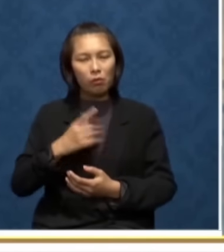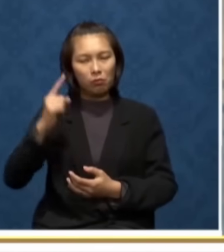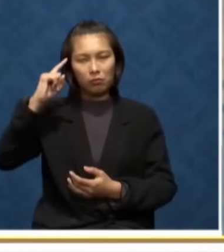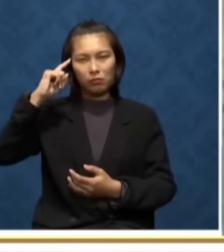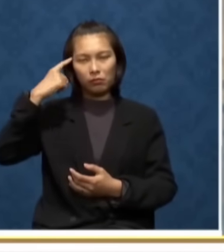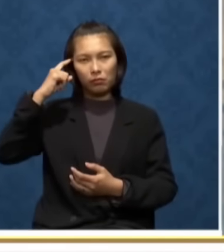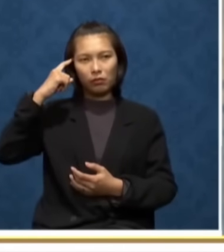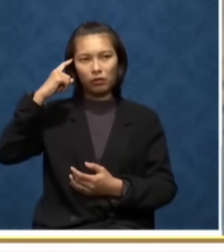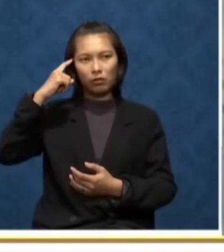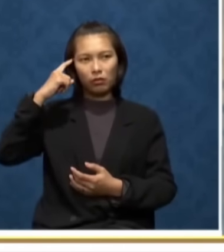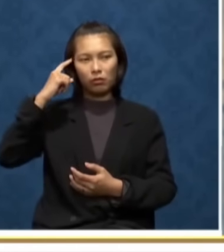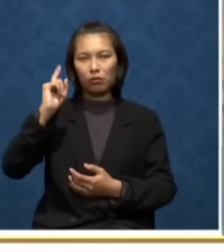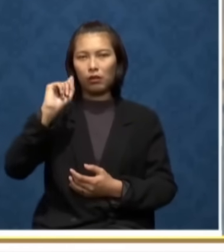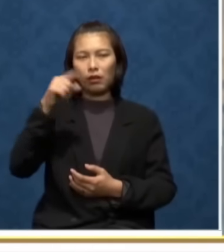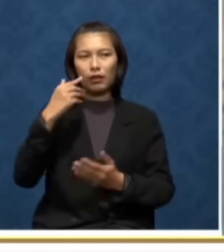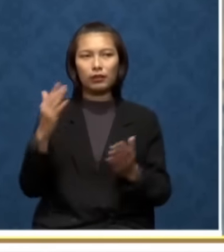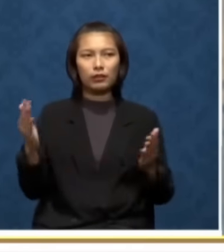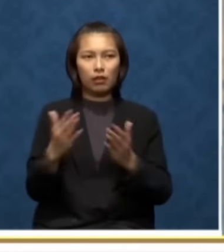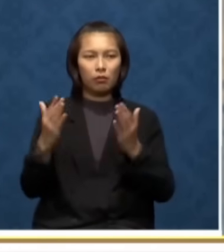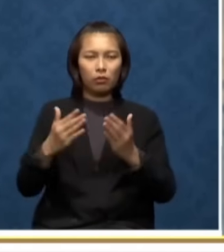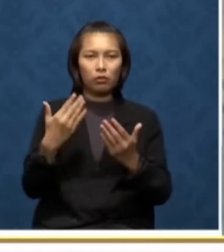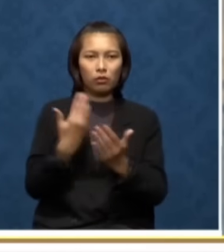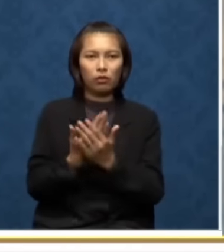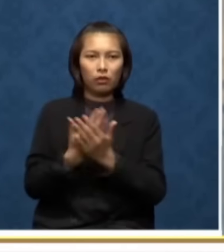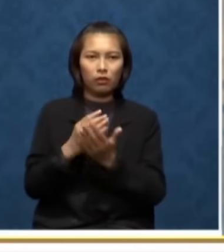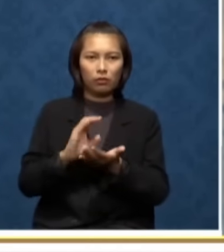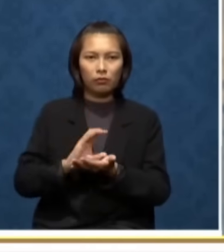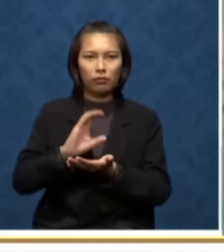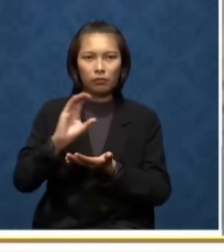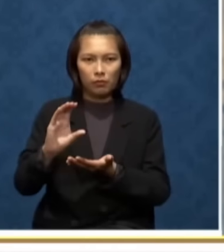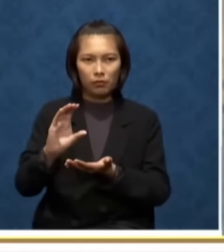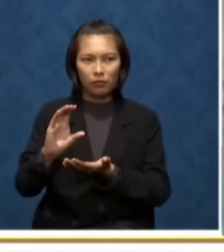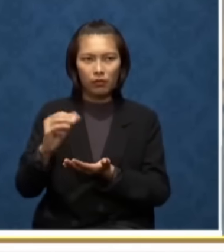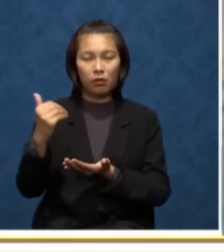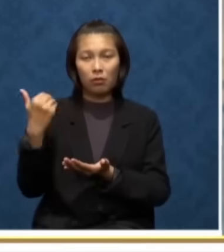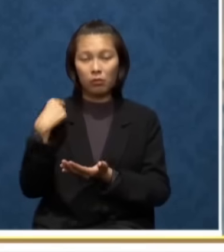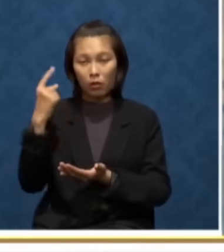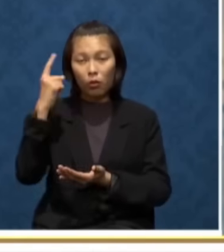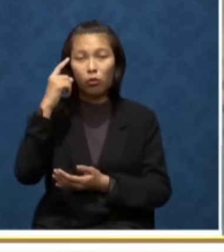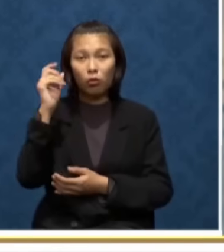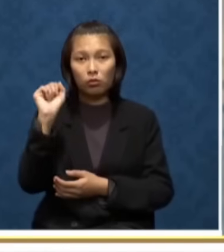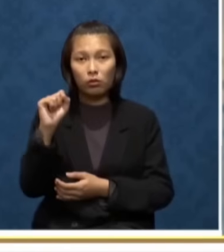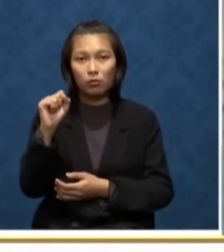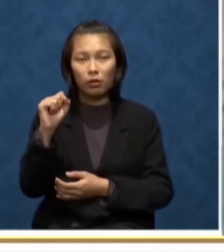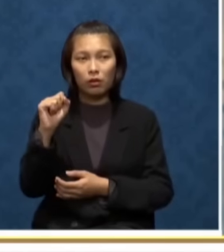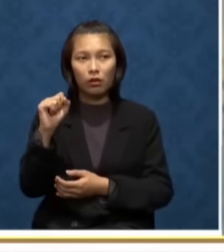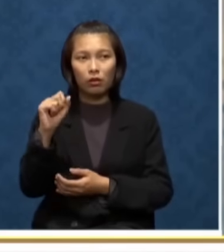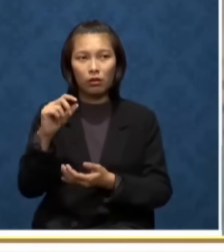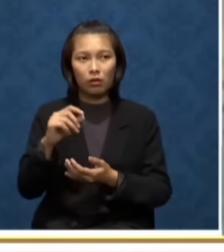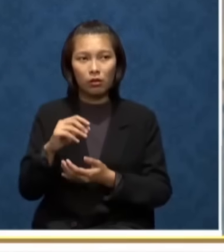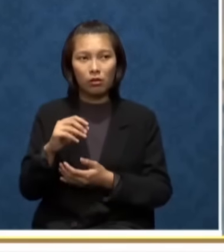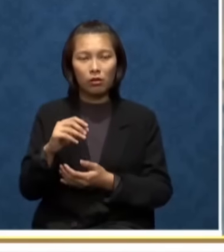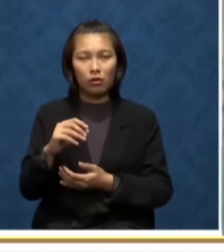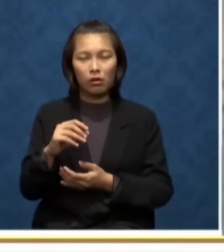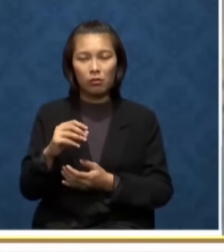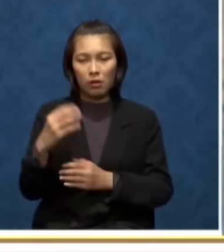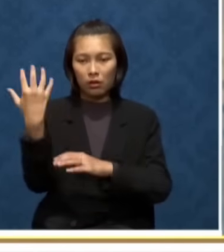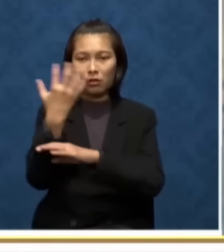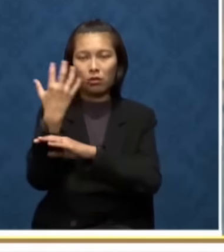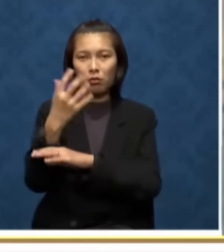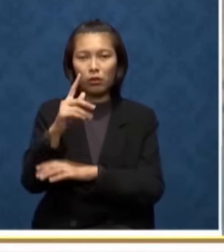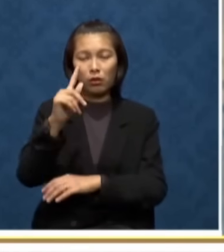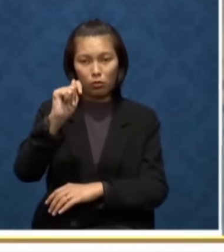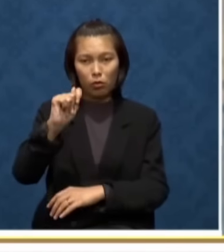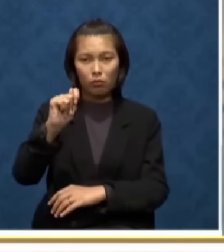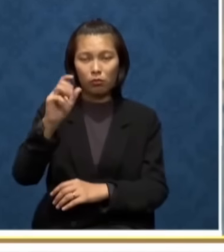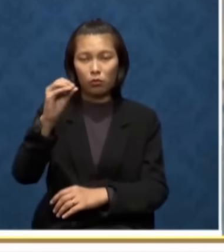ว่าท่านที่สนับสนุนเงินให้รายการนี้ทราบหรือไม่ว่าช่อง Top Newนี้มีการ